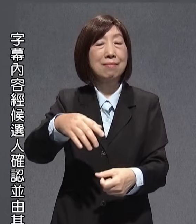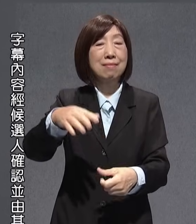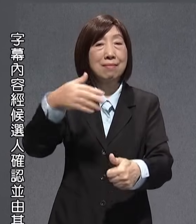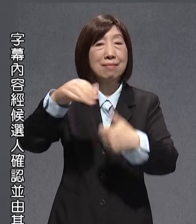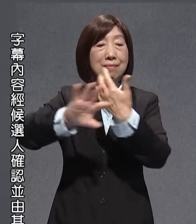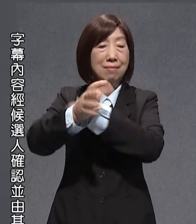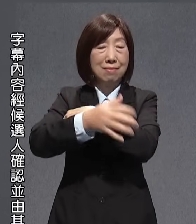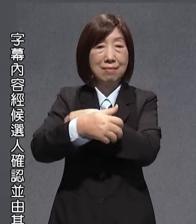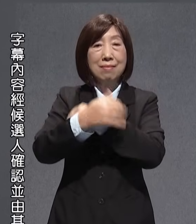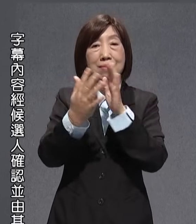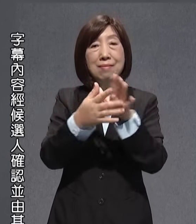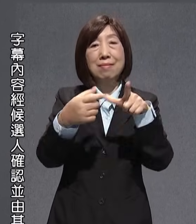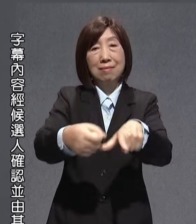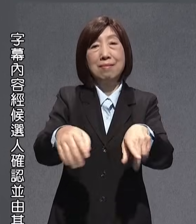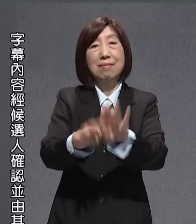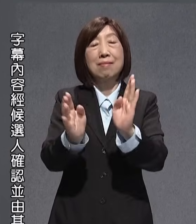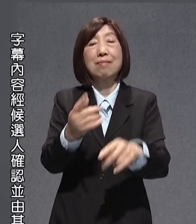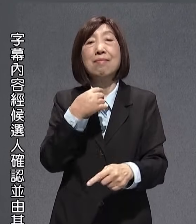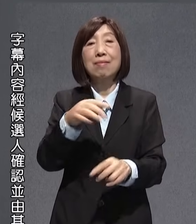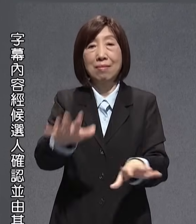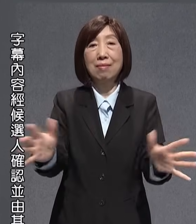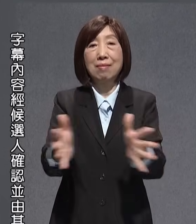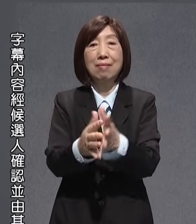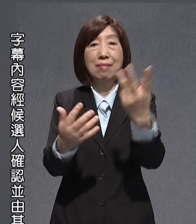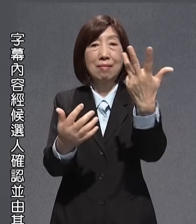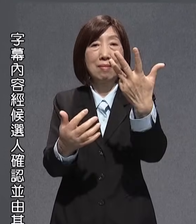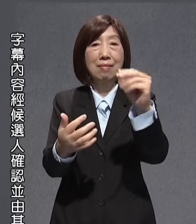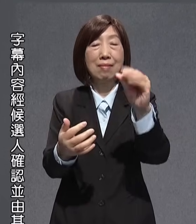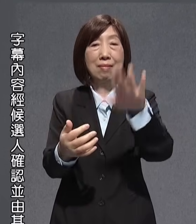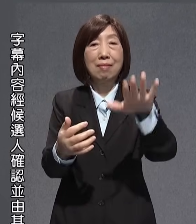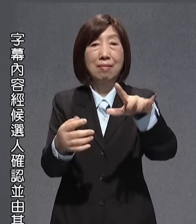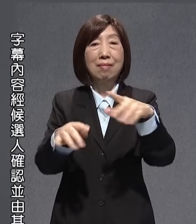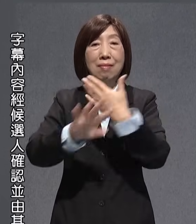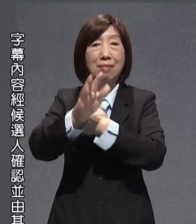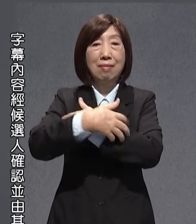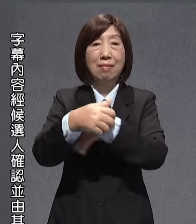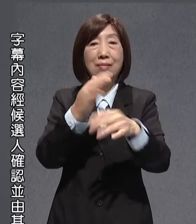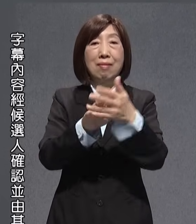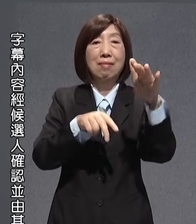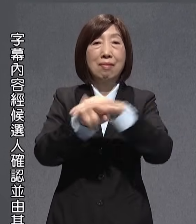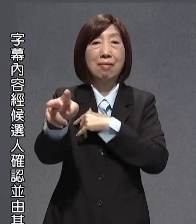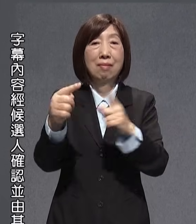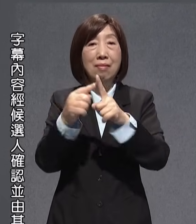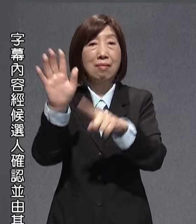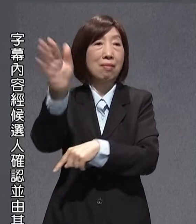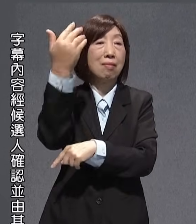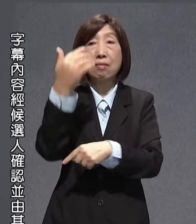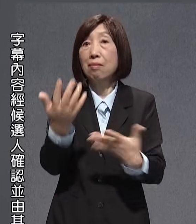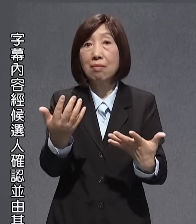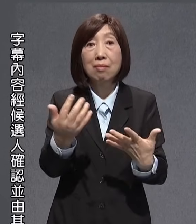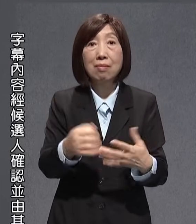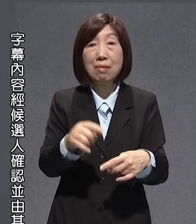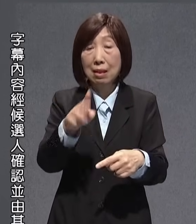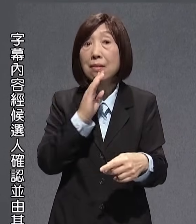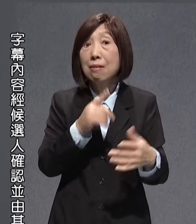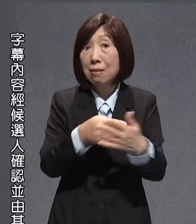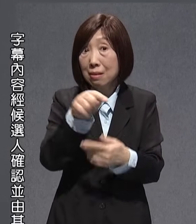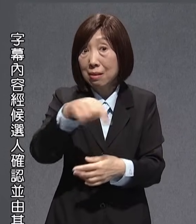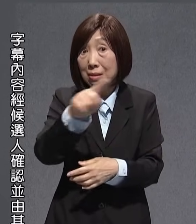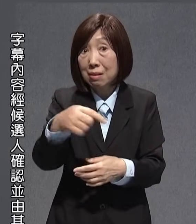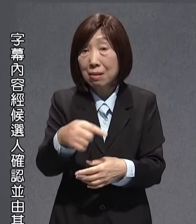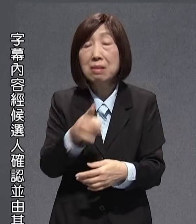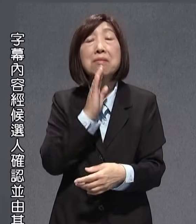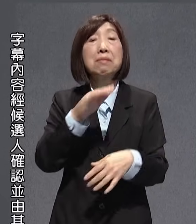明。目前台湾有85000名行踪不明的逃逸移工，这不是劳工问题而已，这简直就是国安